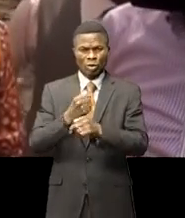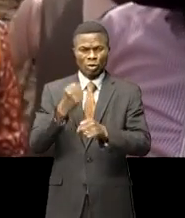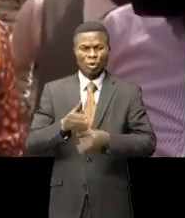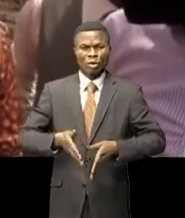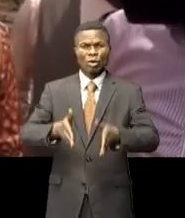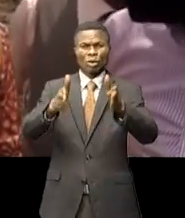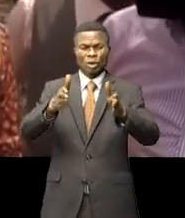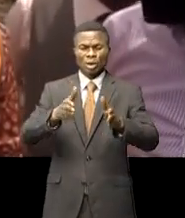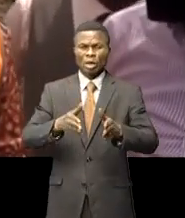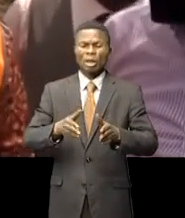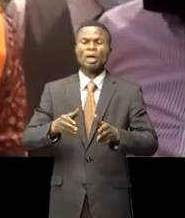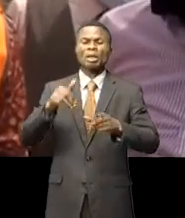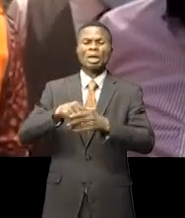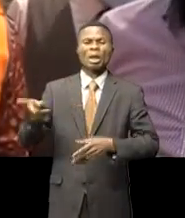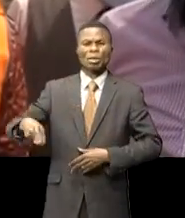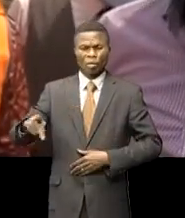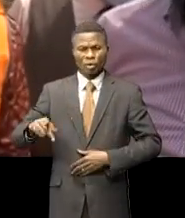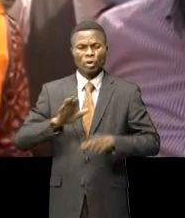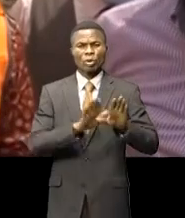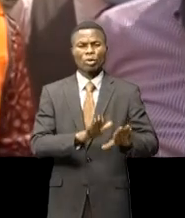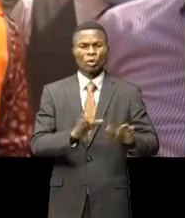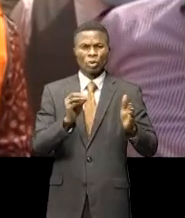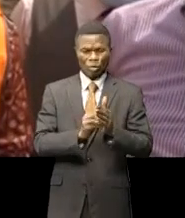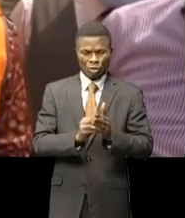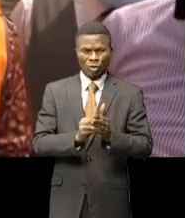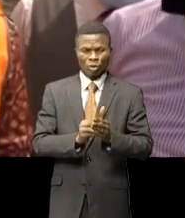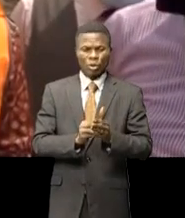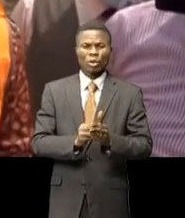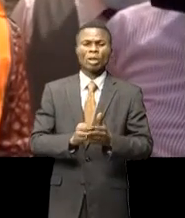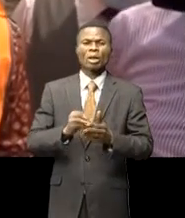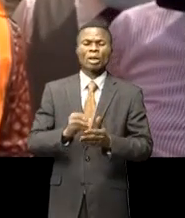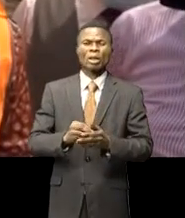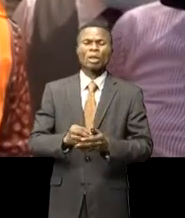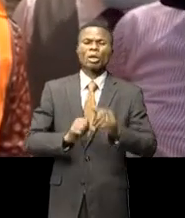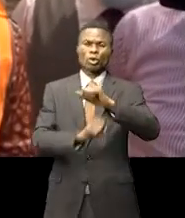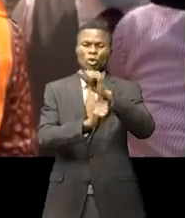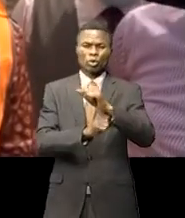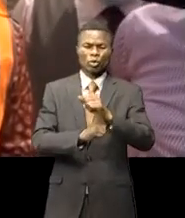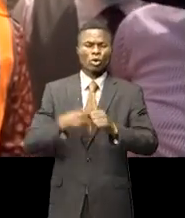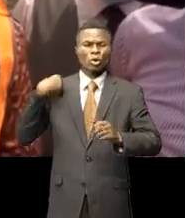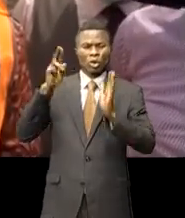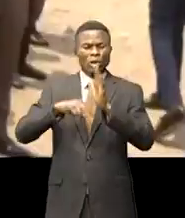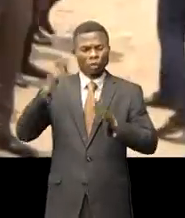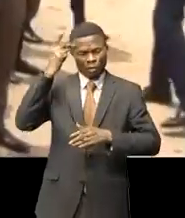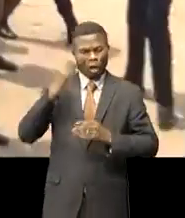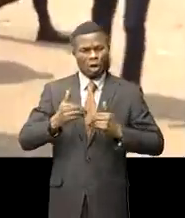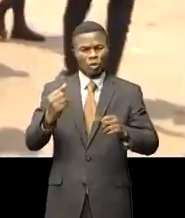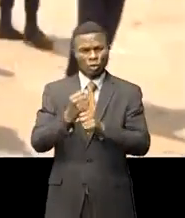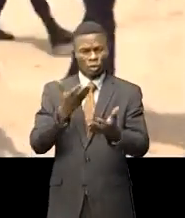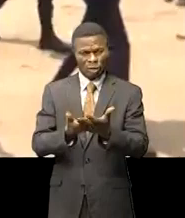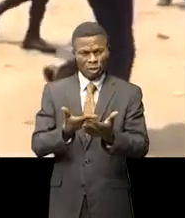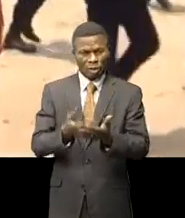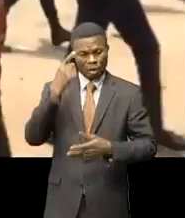routes d'intérêt provincial. Nous attendons encore une fois de plus l'appui du gouvernement central pour continuer les travaux. Pour Maurice